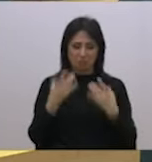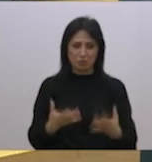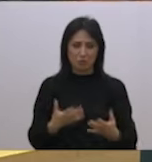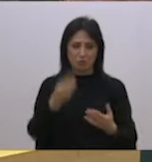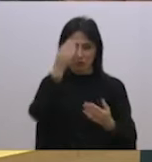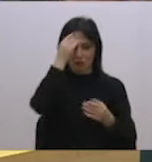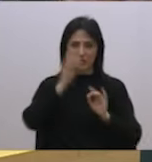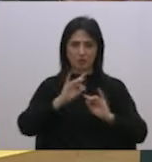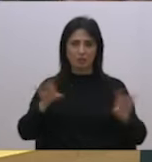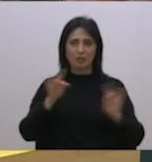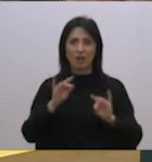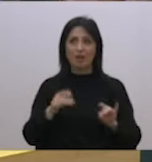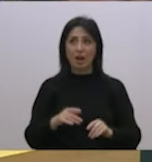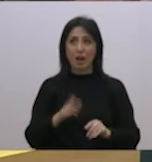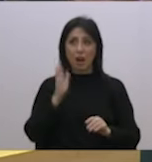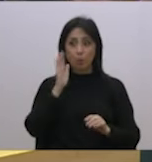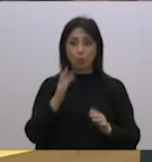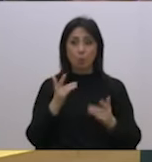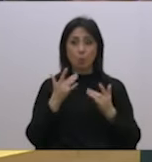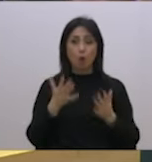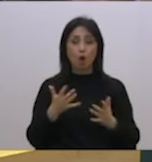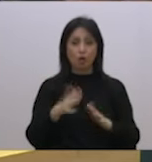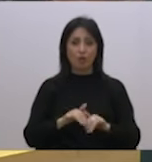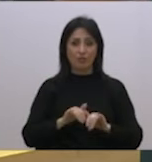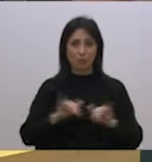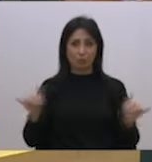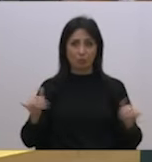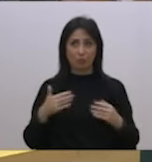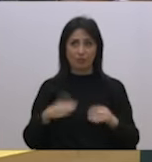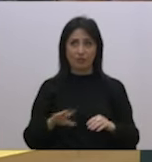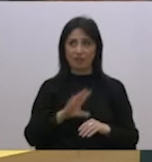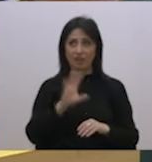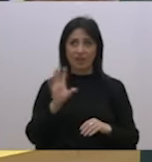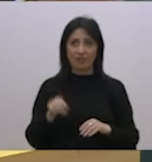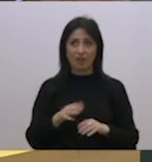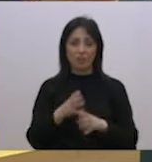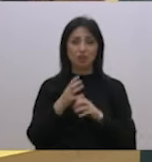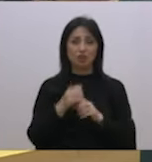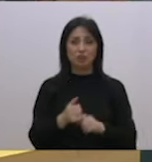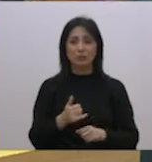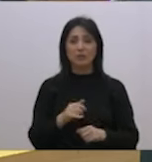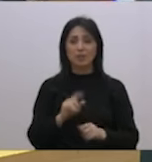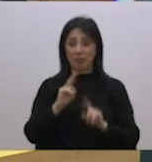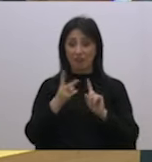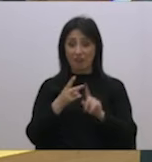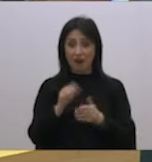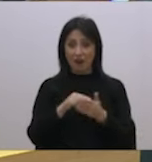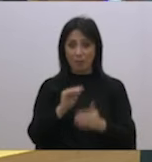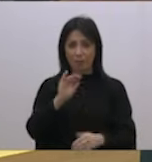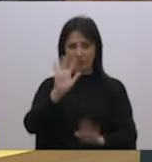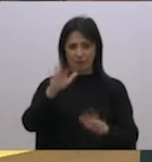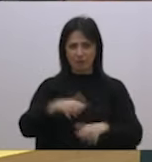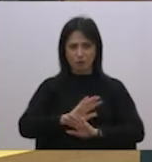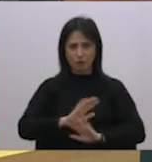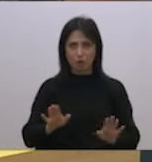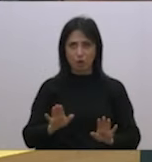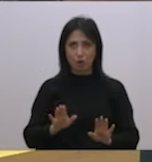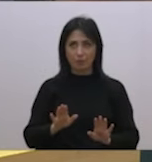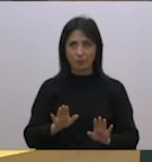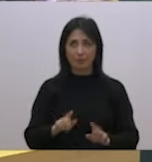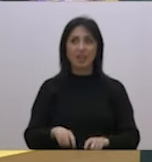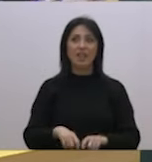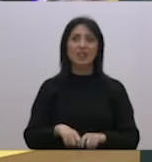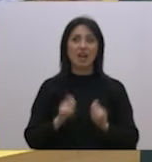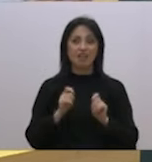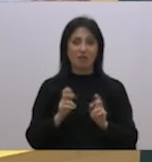ia zi. Rogorți ki mod hol, nai kneba, tamer zmonet, e cu la feri ce mi țir deba, da, tatgeba, tauri sat gildi. Mă gândeam, dar voi o mai